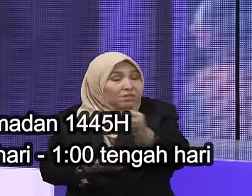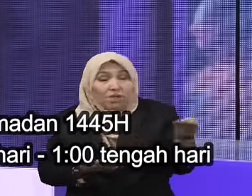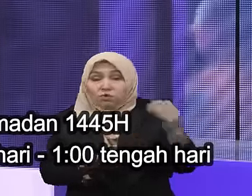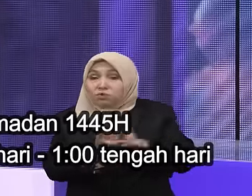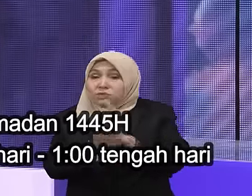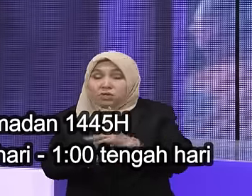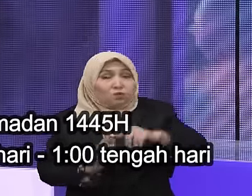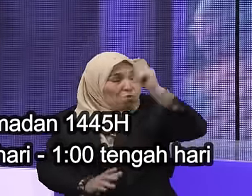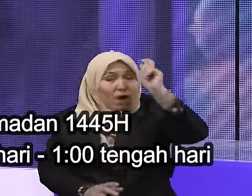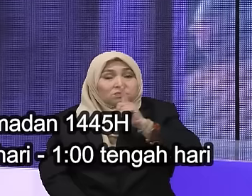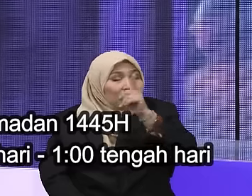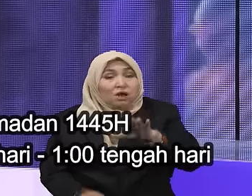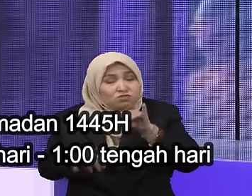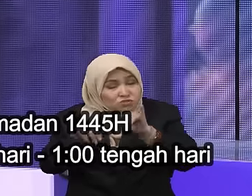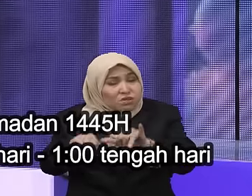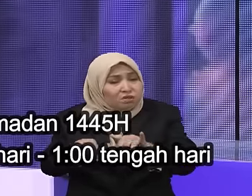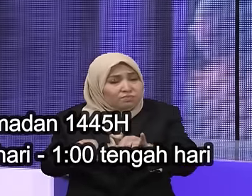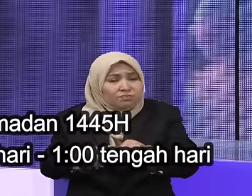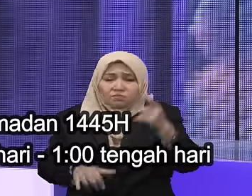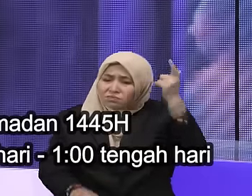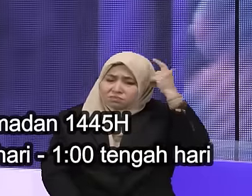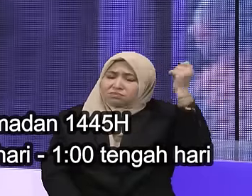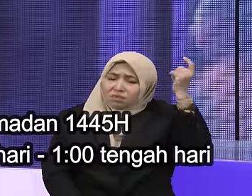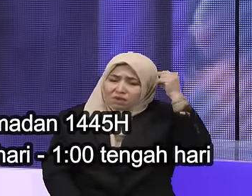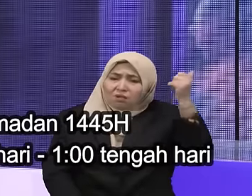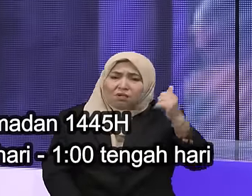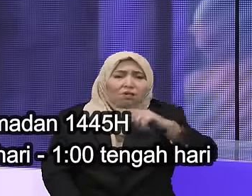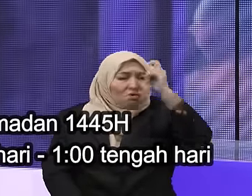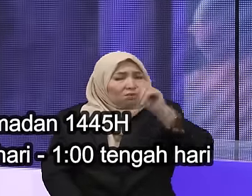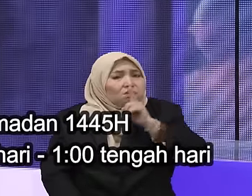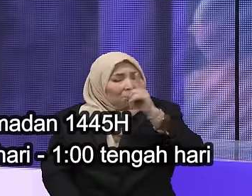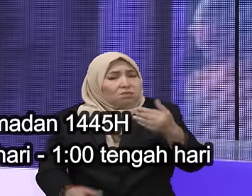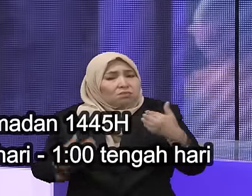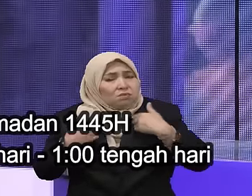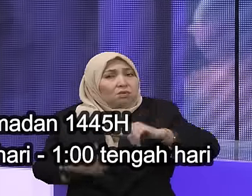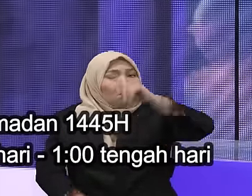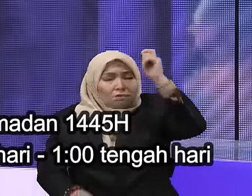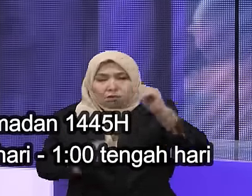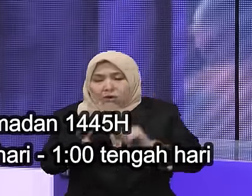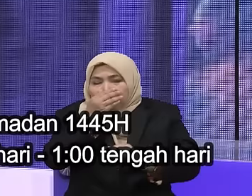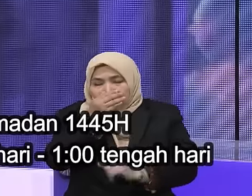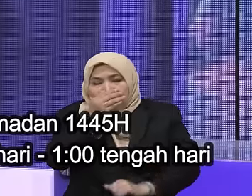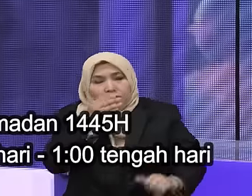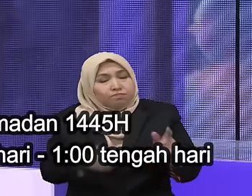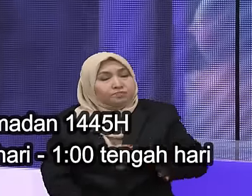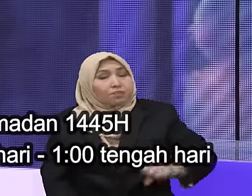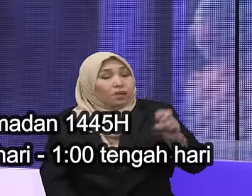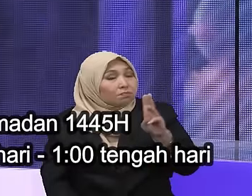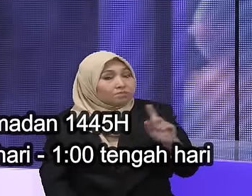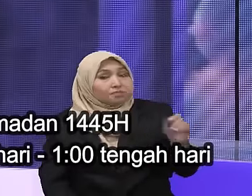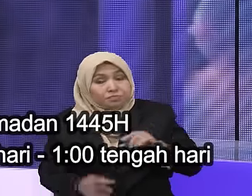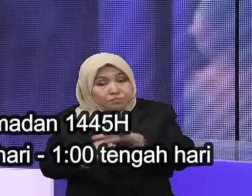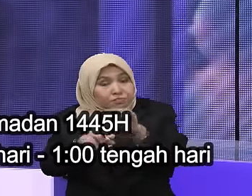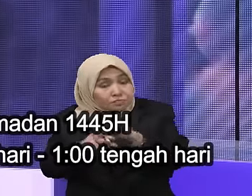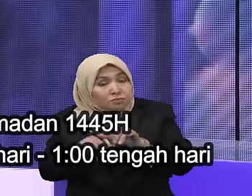sebagai Tuhan sebenarnya. Masih lagi Nabi Ibrahim tahu bahawa Tuhan sebenarnya adalah Allah Subhanahu Wa Taala. Sehinggakan dalam ayat ini